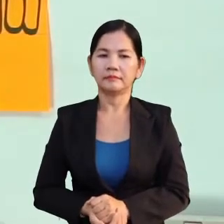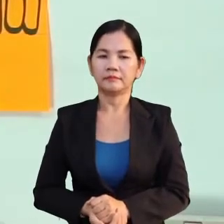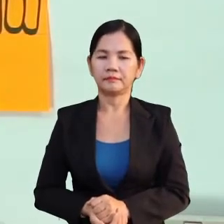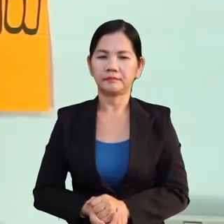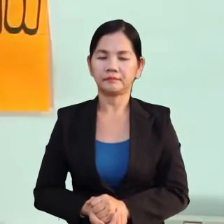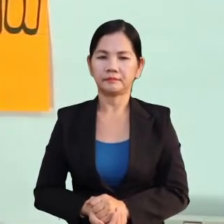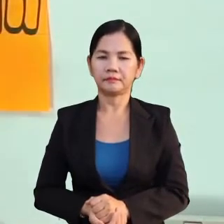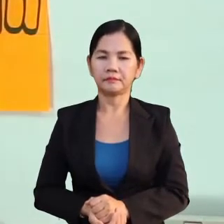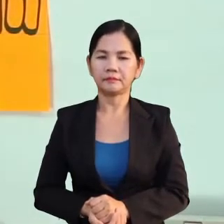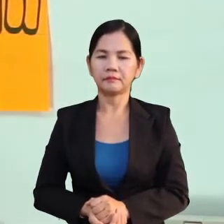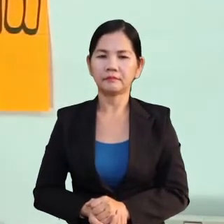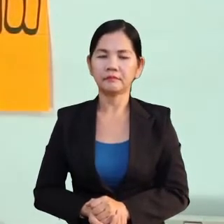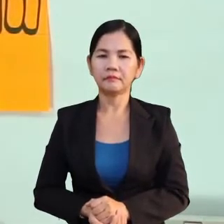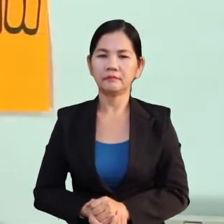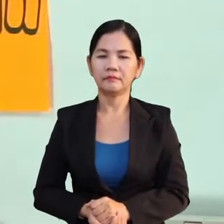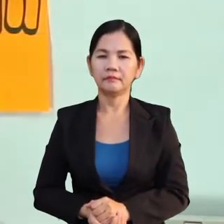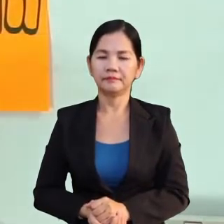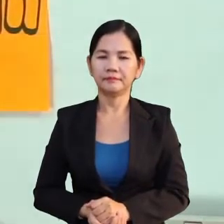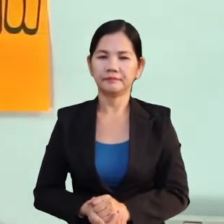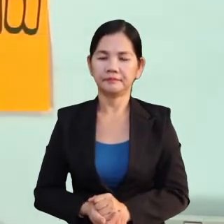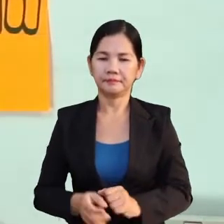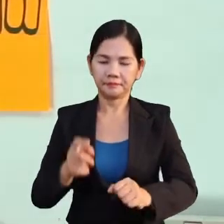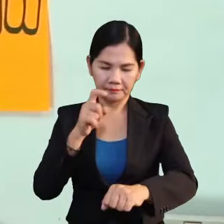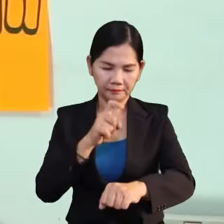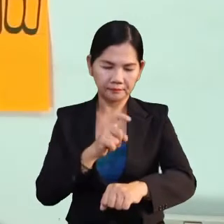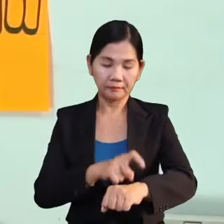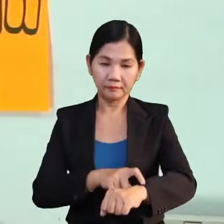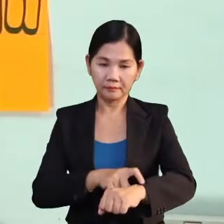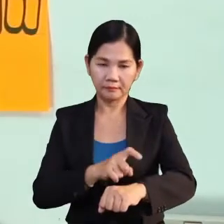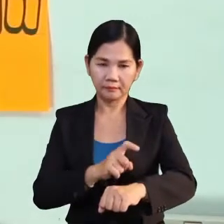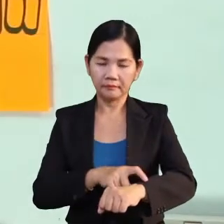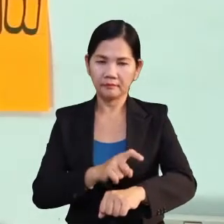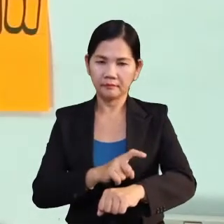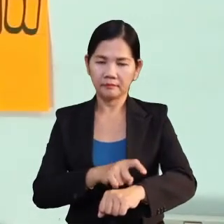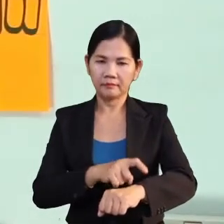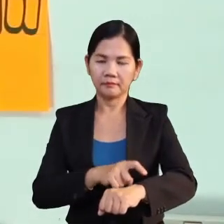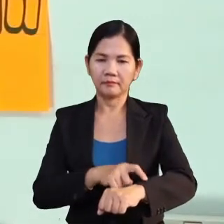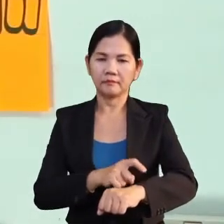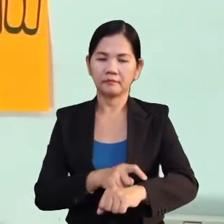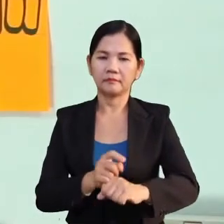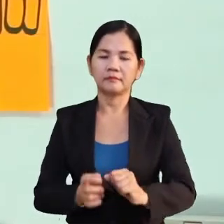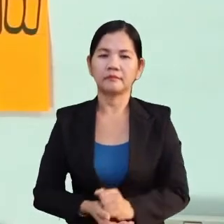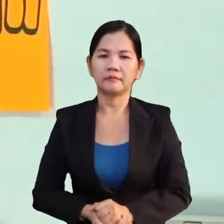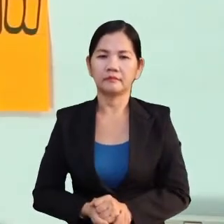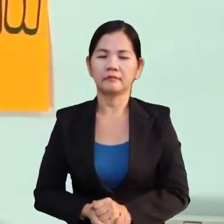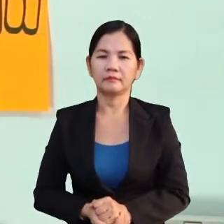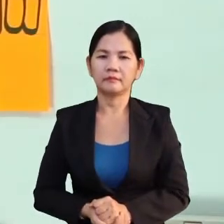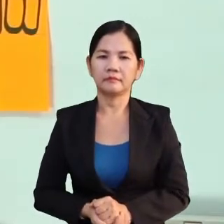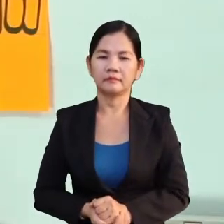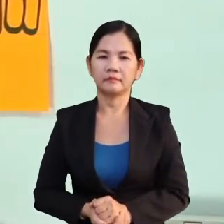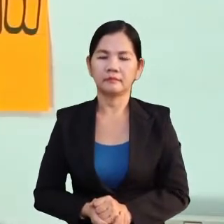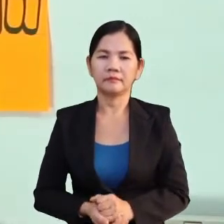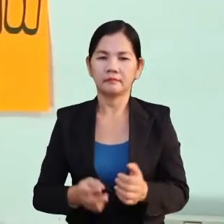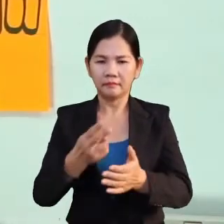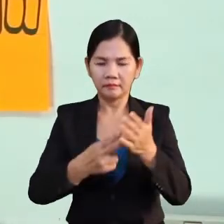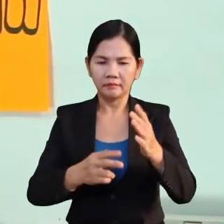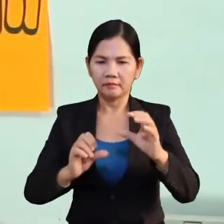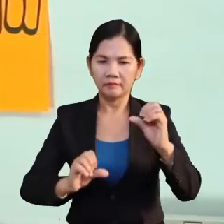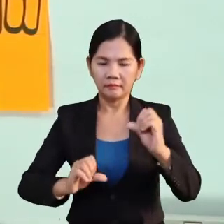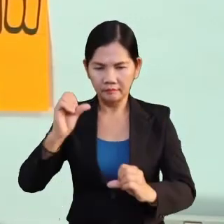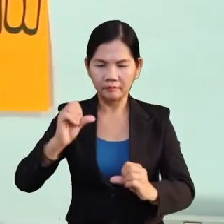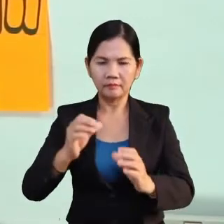ចាកូនឃើញមាននាឡិកាចាអញ្ចឹងកូនគិតមើលមានអ្វីលើសពីនឹងទៅ